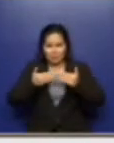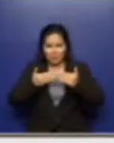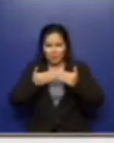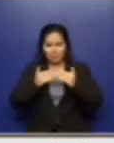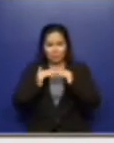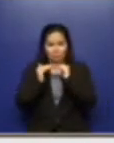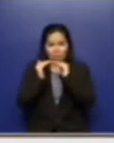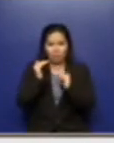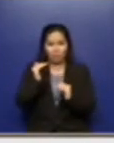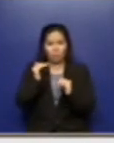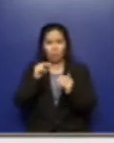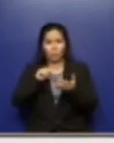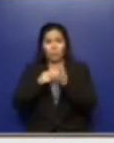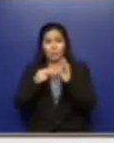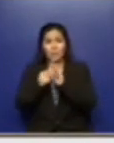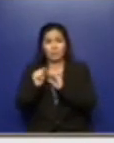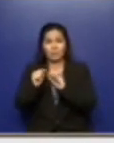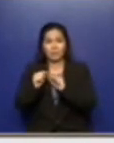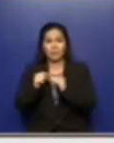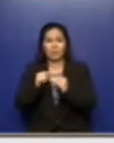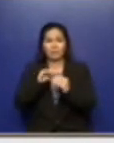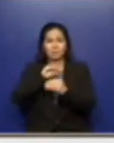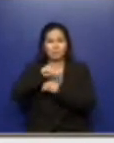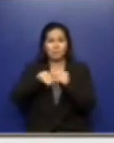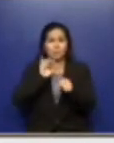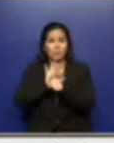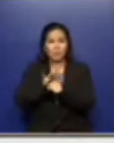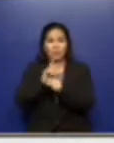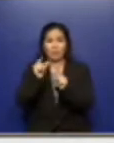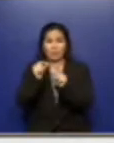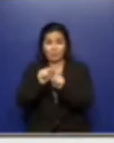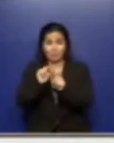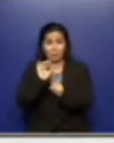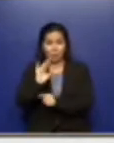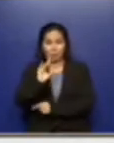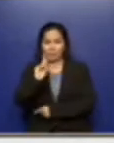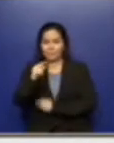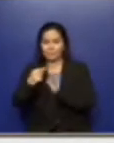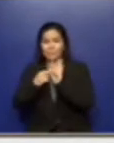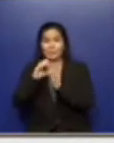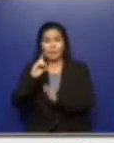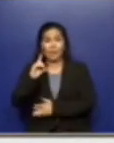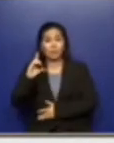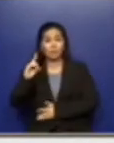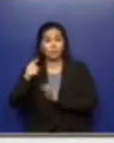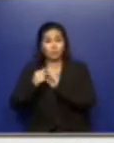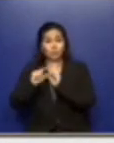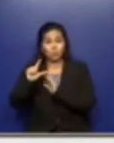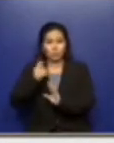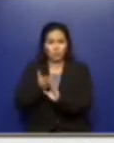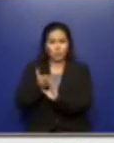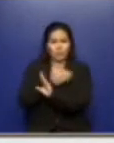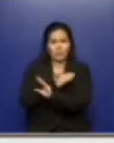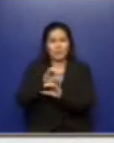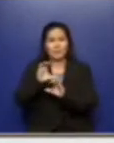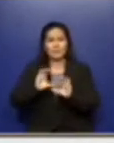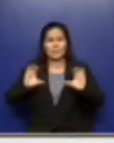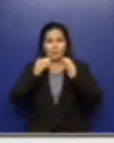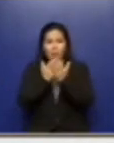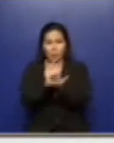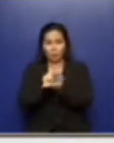ดุลขณะเดียวกันนั้นรัฐบาลได้กู้หนี้ยืมสินมาแล้ว 770,000